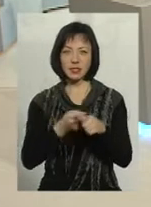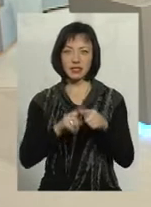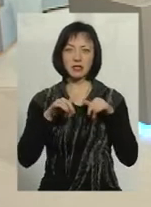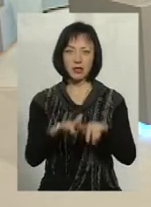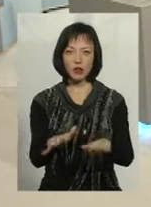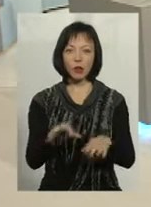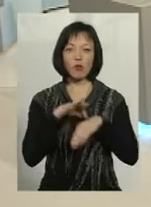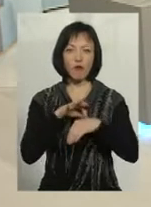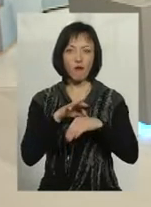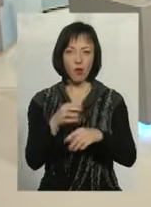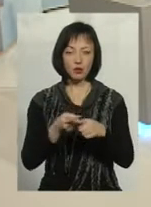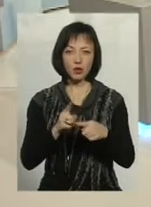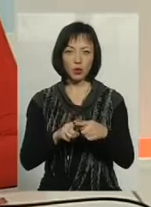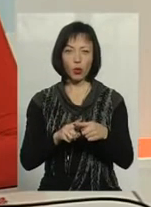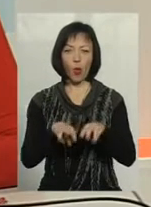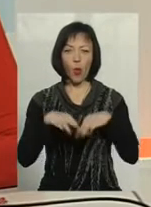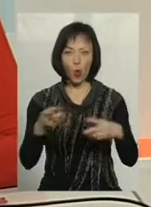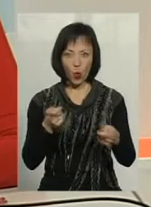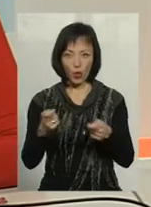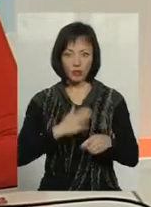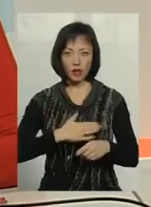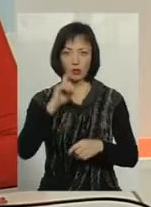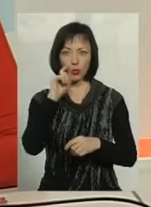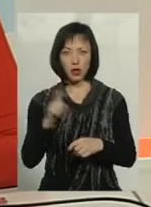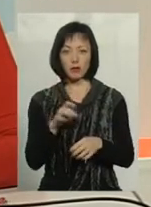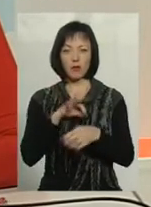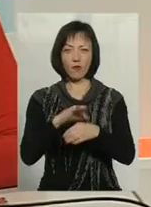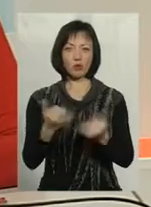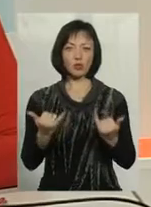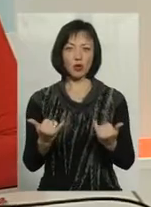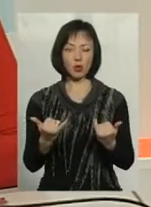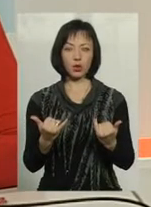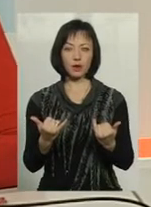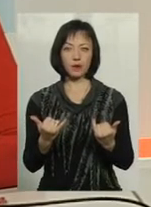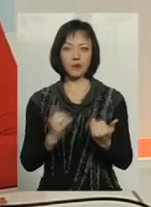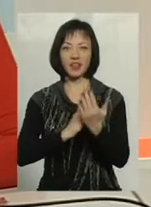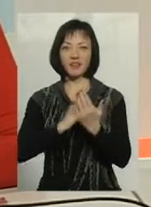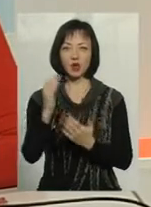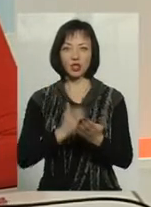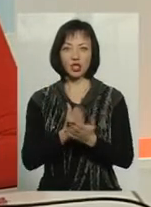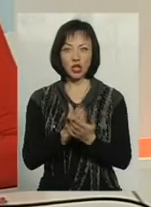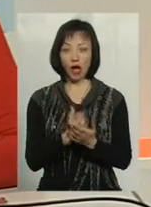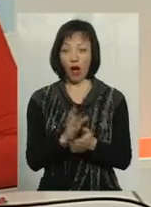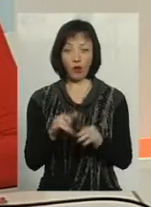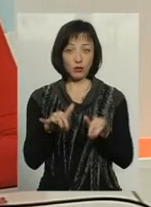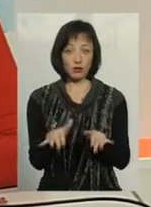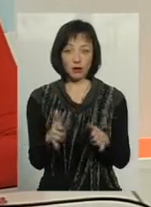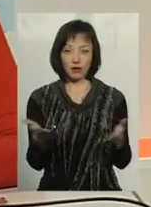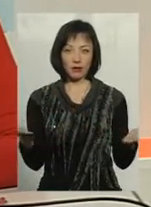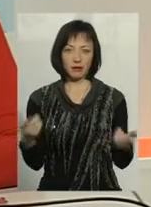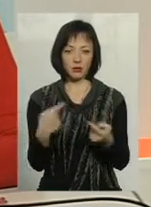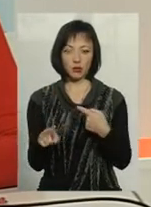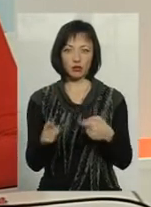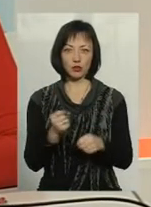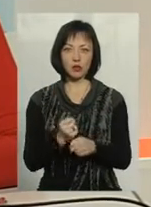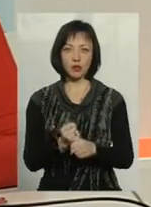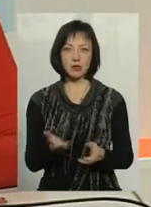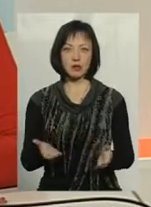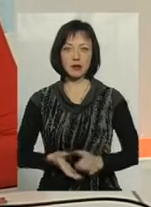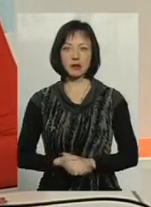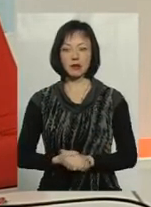чітка, ясна. Ну, я маю на увазі сьогодні ситуація. Людина знає, що вона почала цей бізнес, в неї перспектива є на 5 років, а то й на 10 років сьогодні,